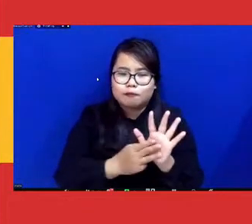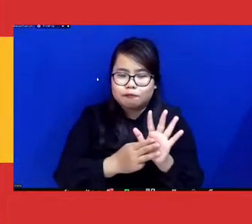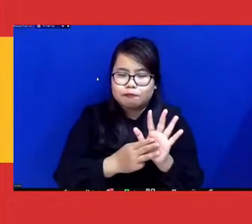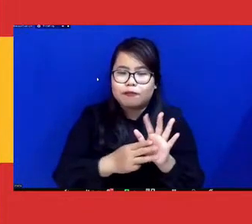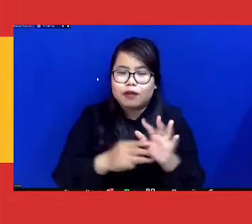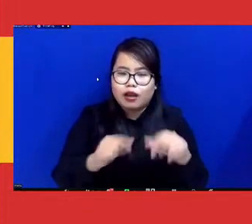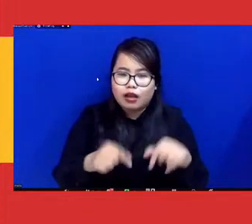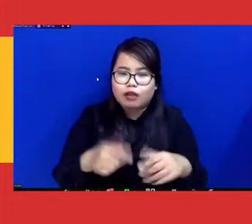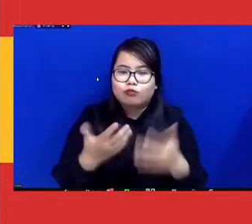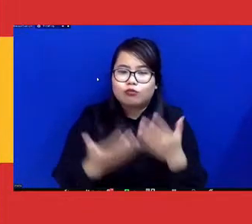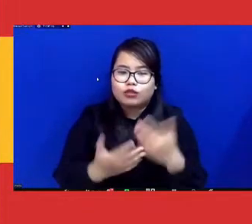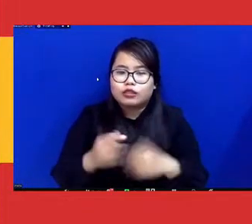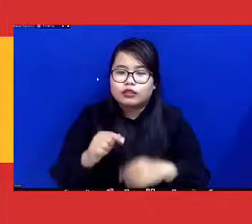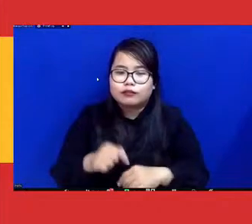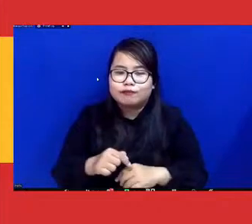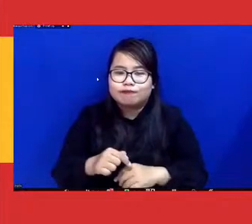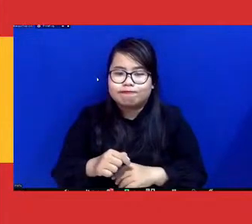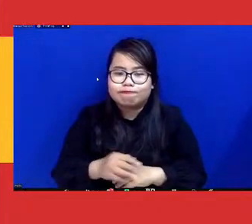then the city also